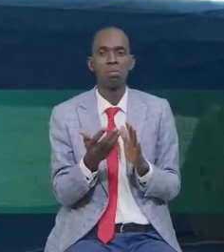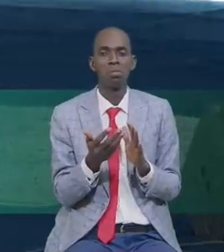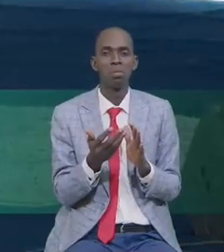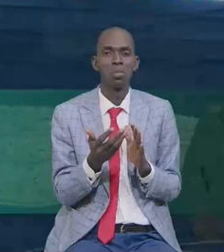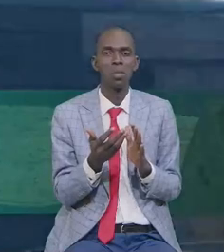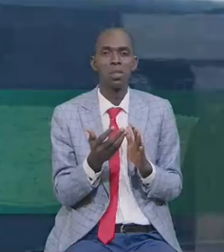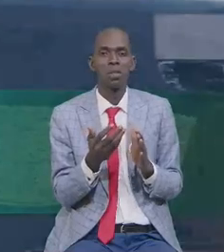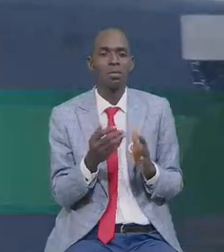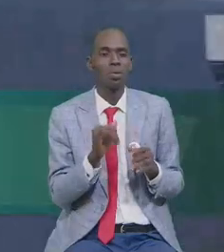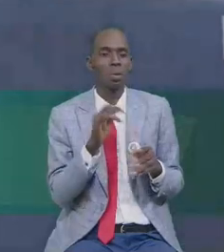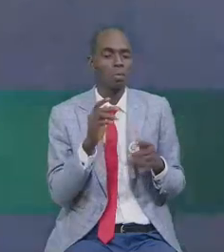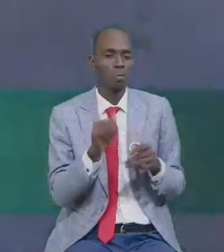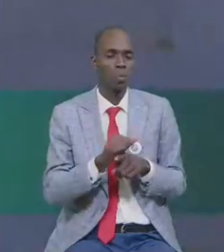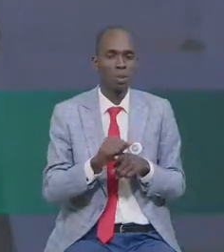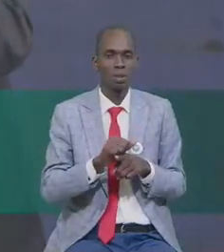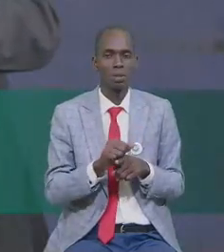et c'est un magasin dans votre système.